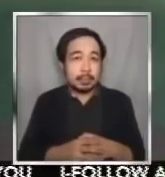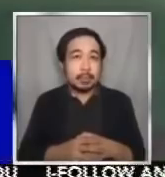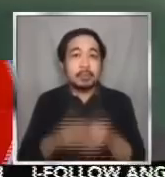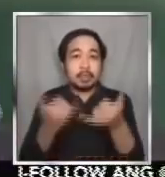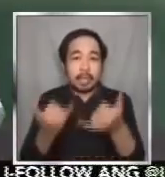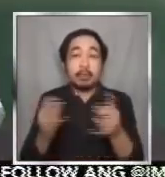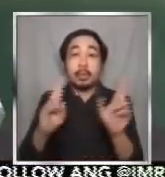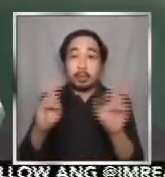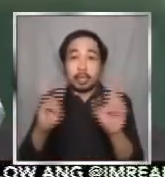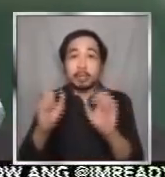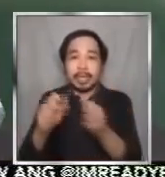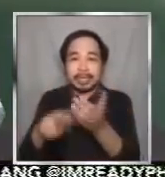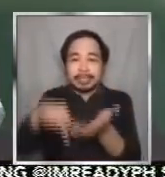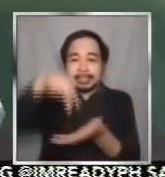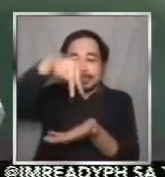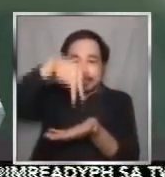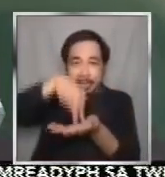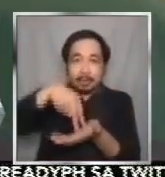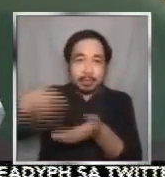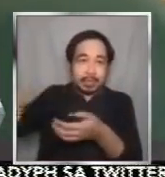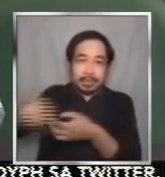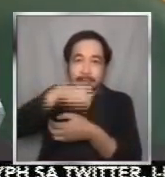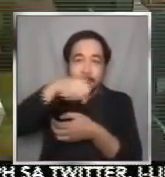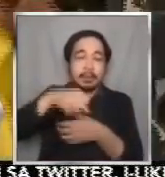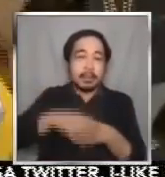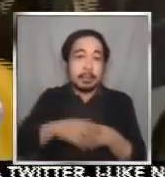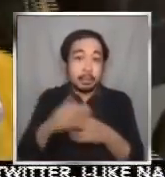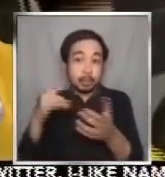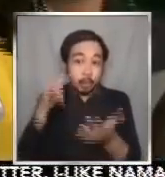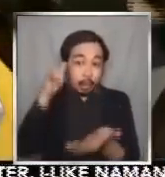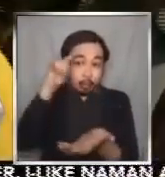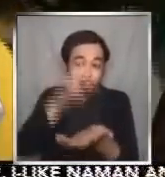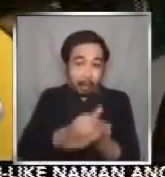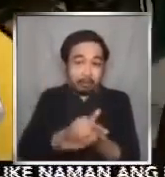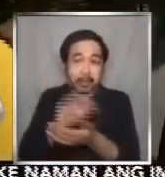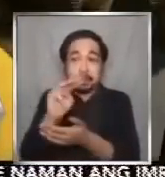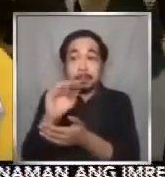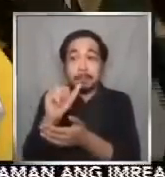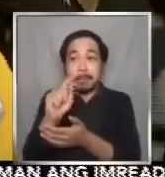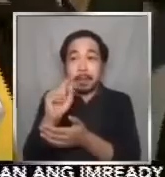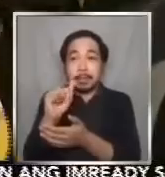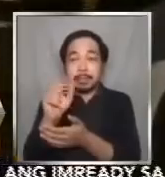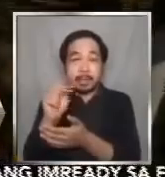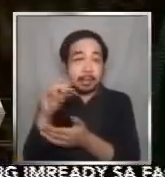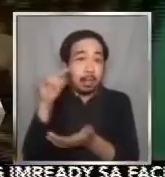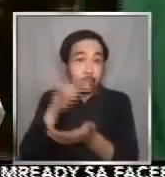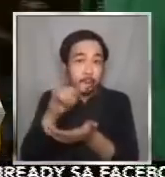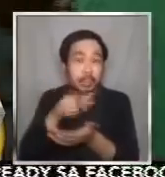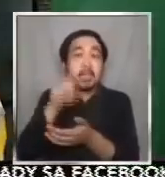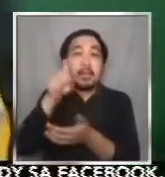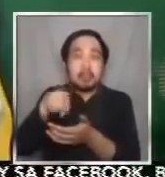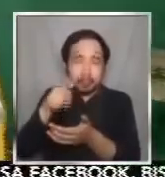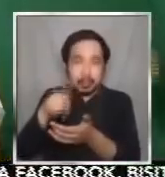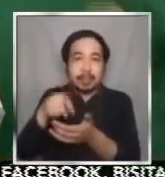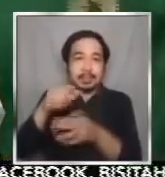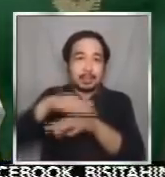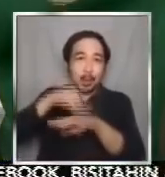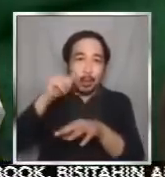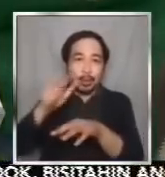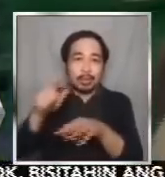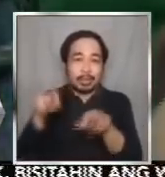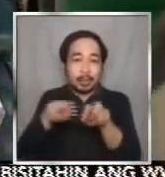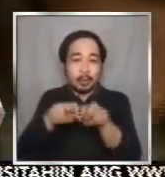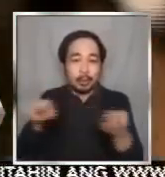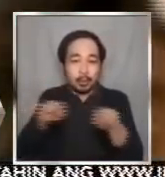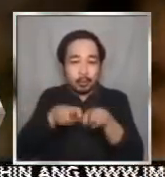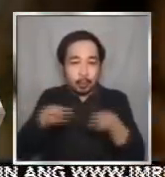Pagdating ng Mactan Cebu International Airport sa Lapu-Lapu City, Cebu, kailangang matawag muna ang row number ng iyong upuan bago tumayo at kunin